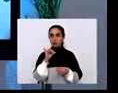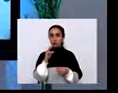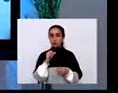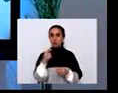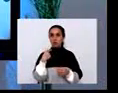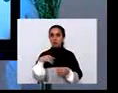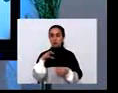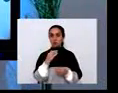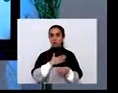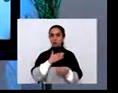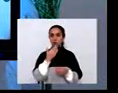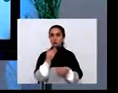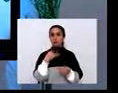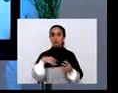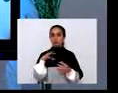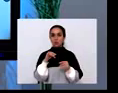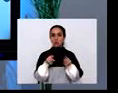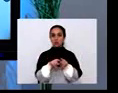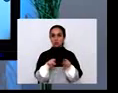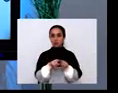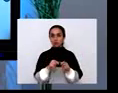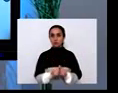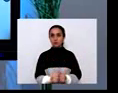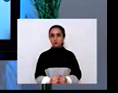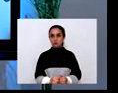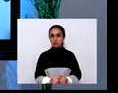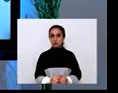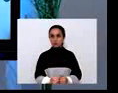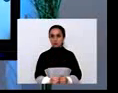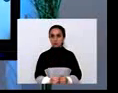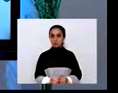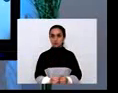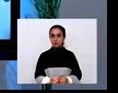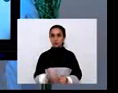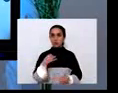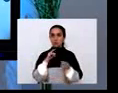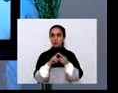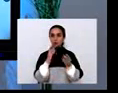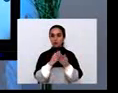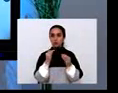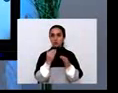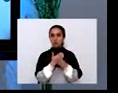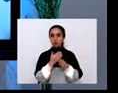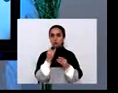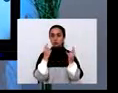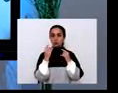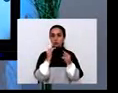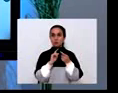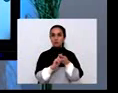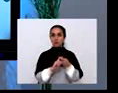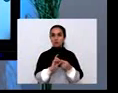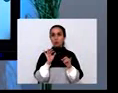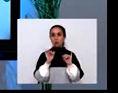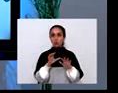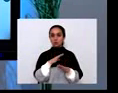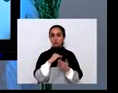Все мое твое, у нас все одинаковое. Прям как в Маугли. соединяются при помощи сочинительной связи,